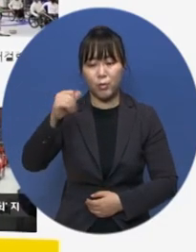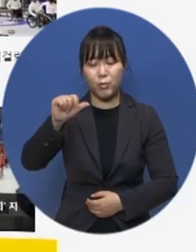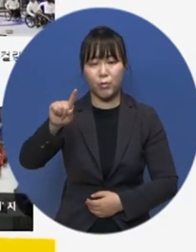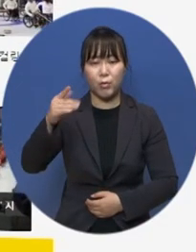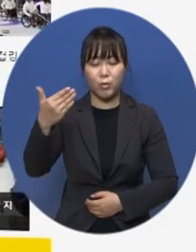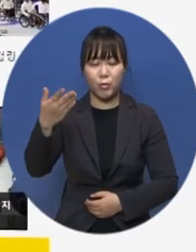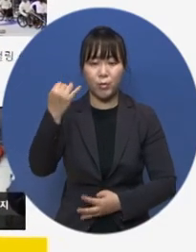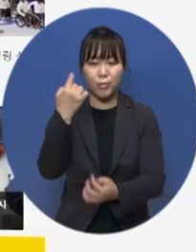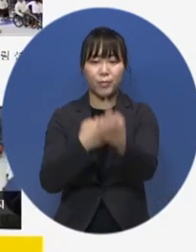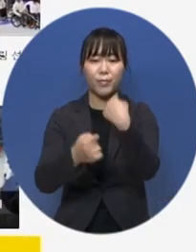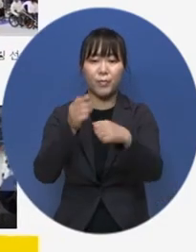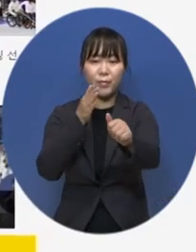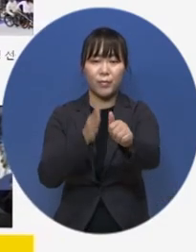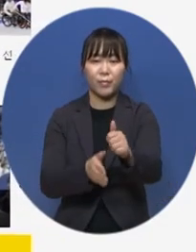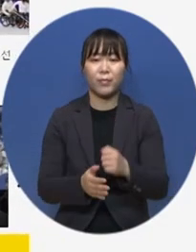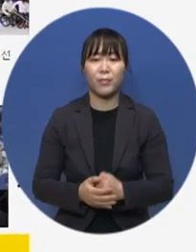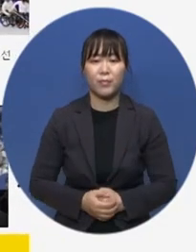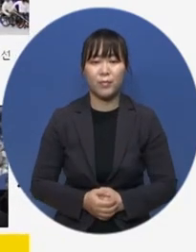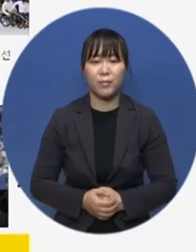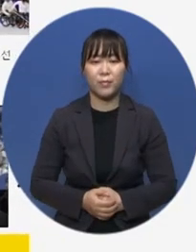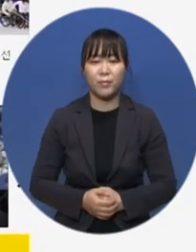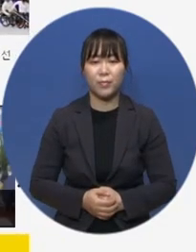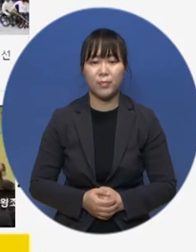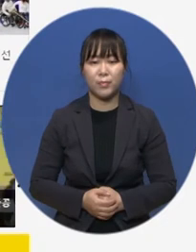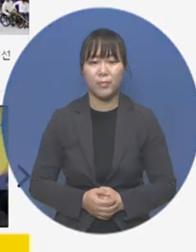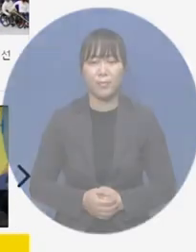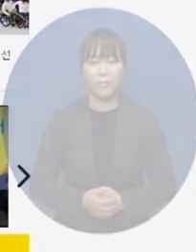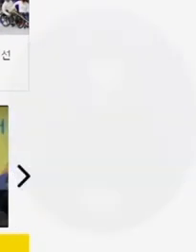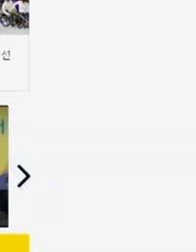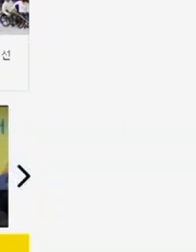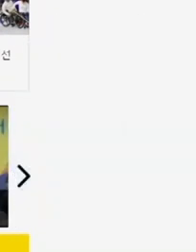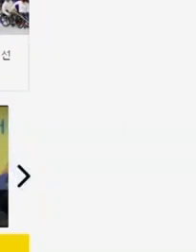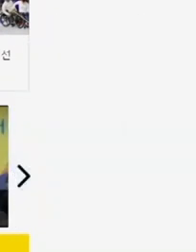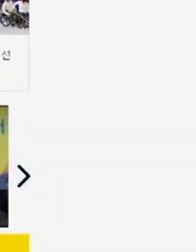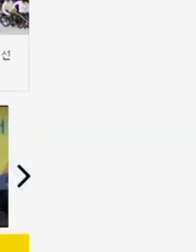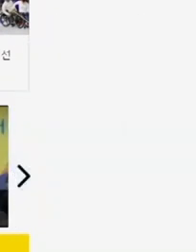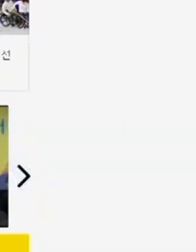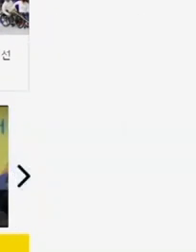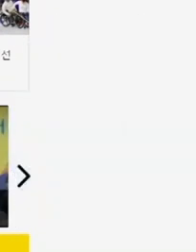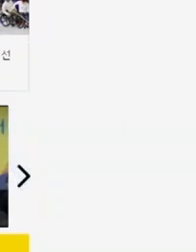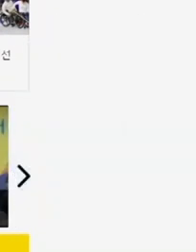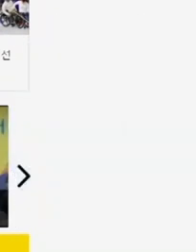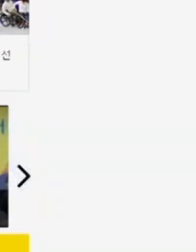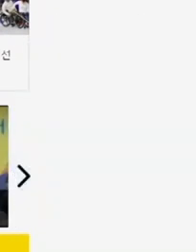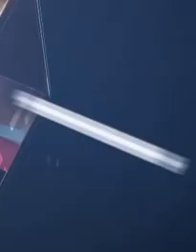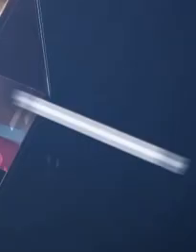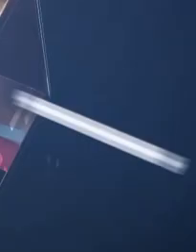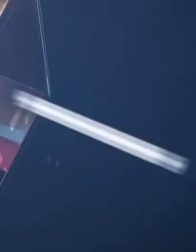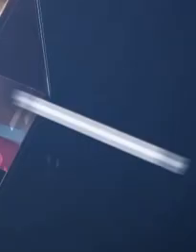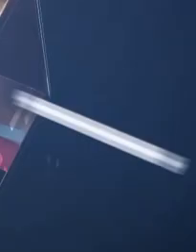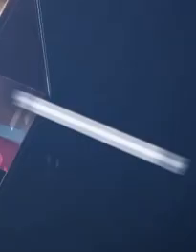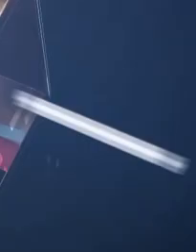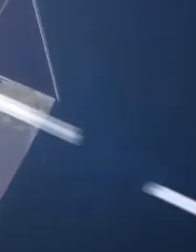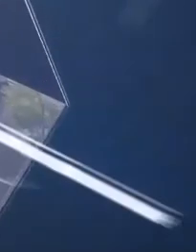전화번호 02-2655-9519로 많은 제보 바랍니다.